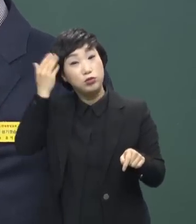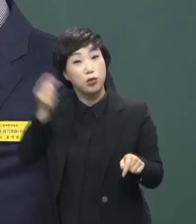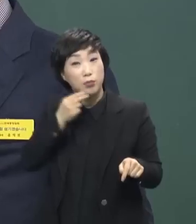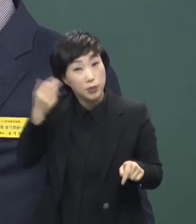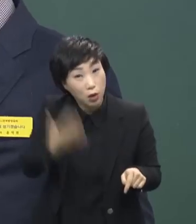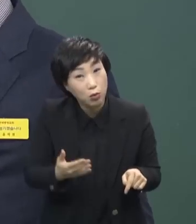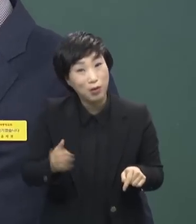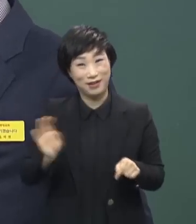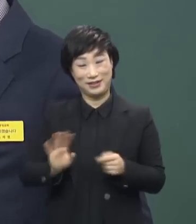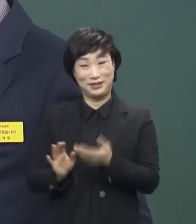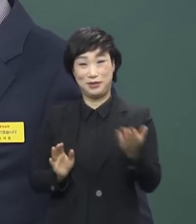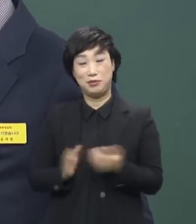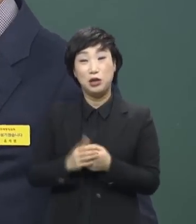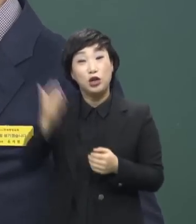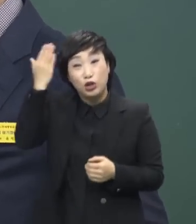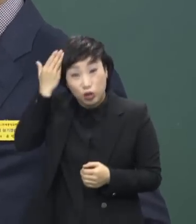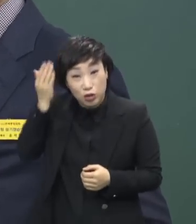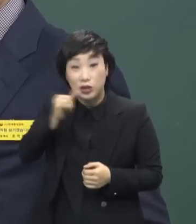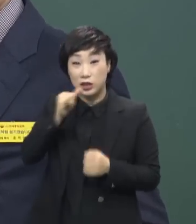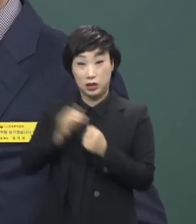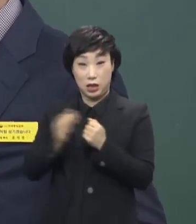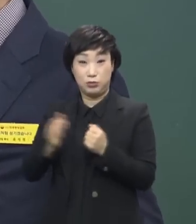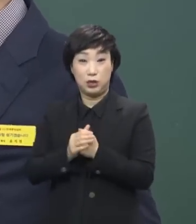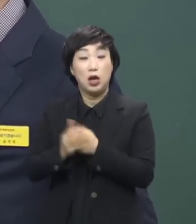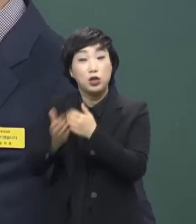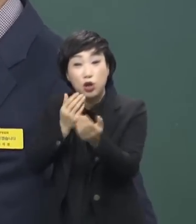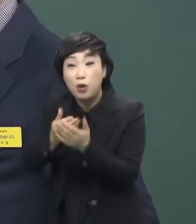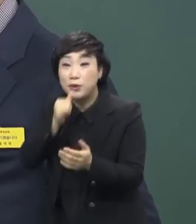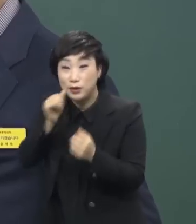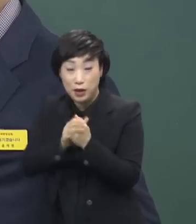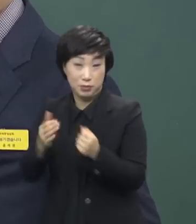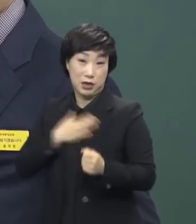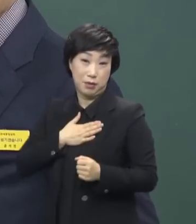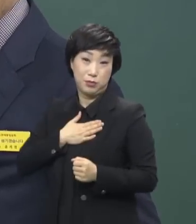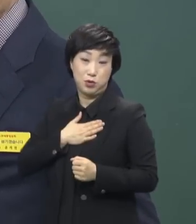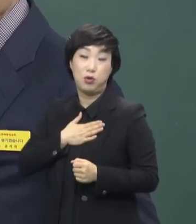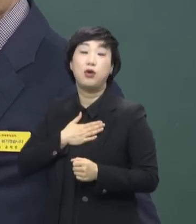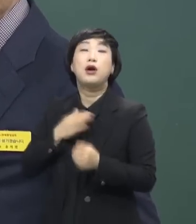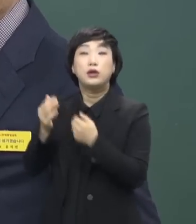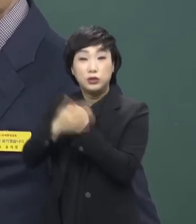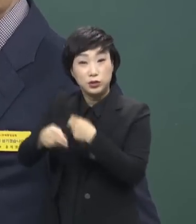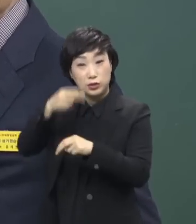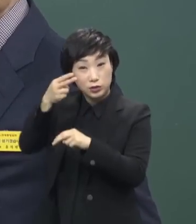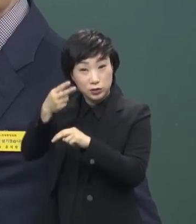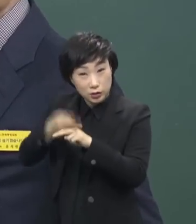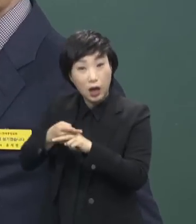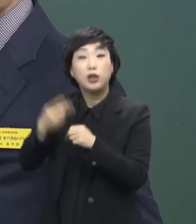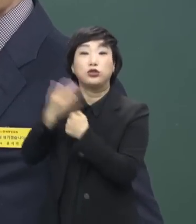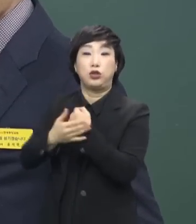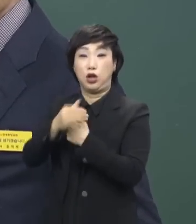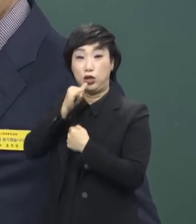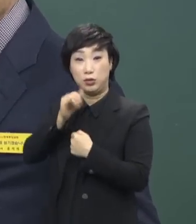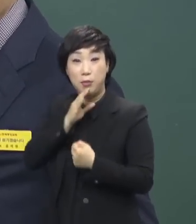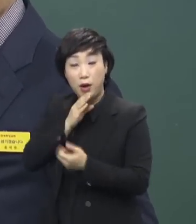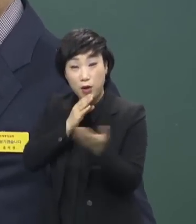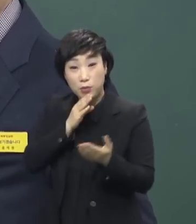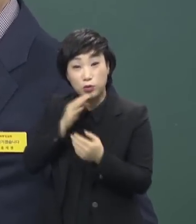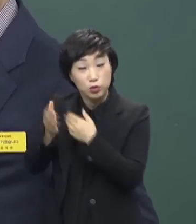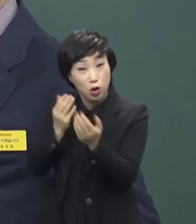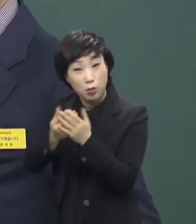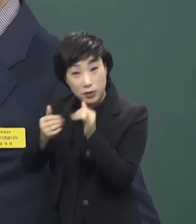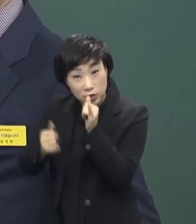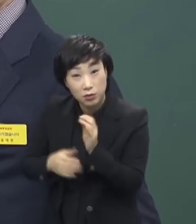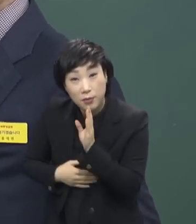지식이 없느냐? 지식이 있기 때문에 체험하기 때문에 정적인 은사가 있는, 은혜가 있는 거예요. 아멘. 체험이 있다 이